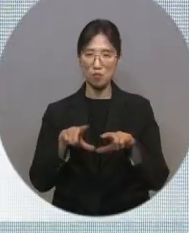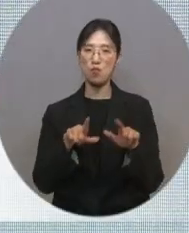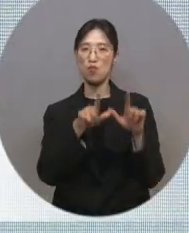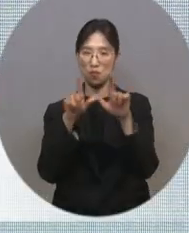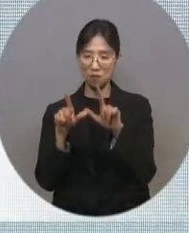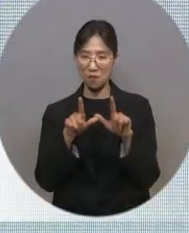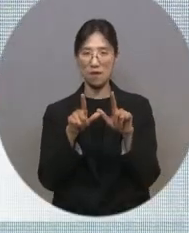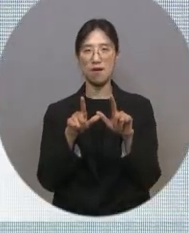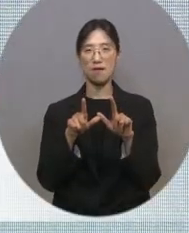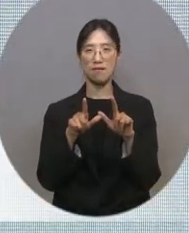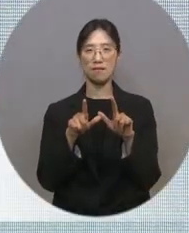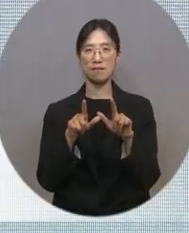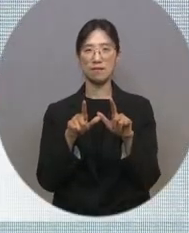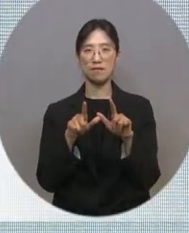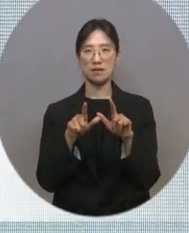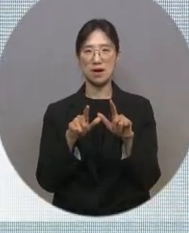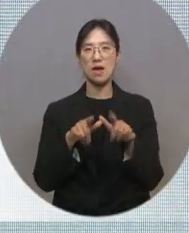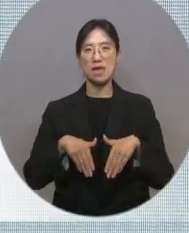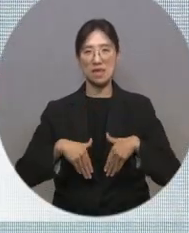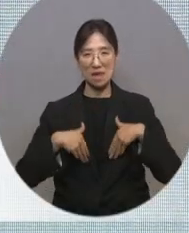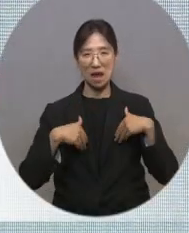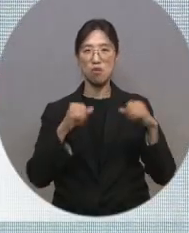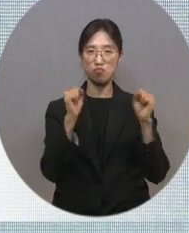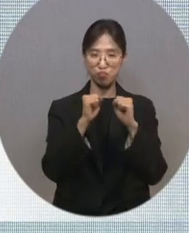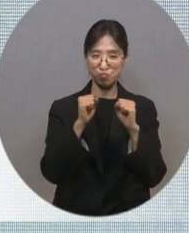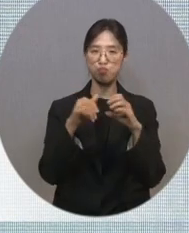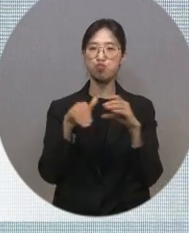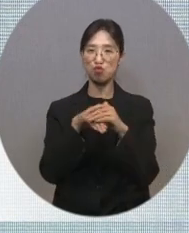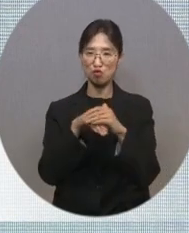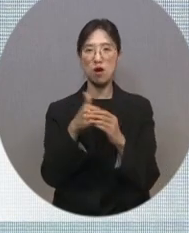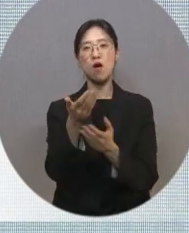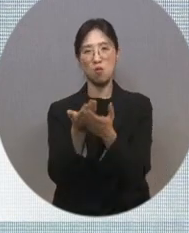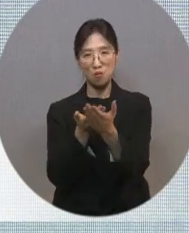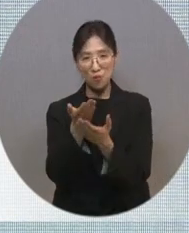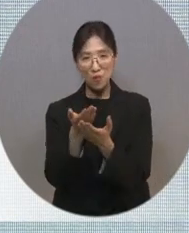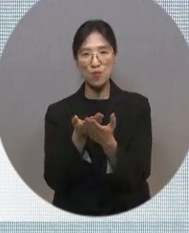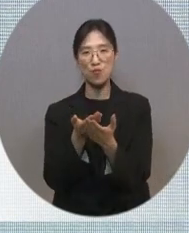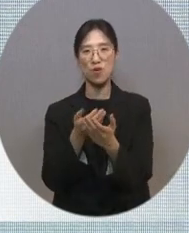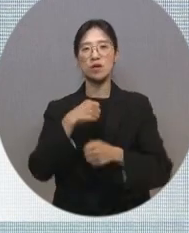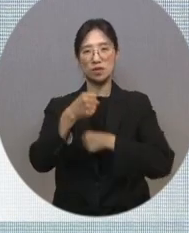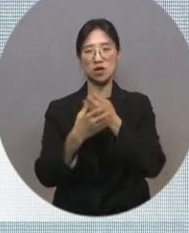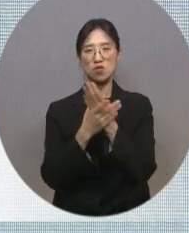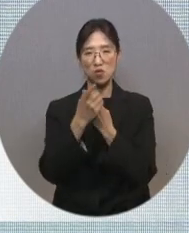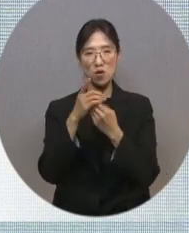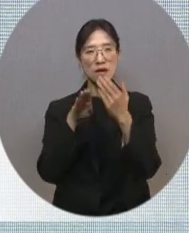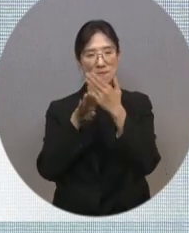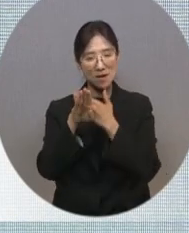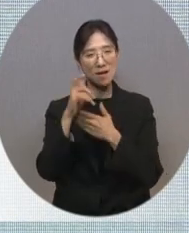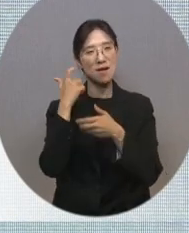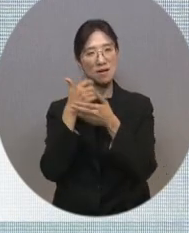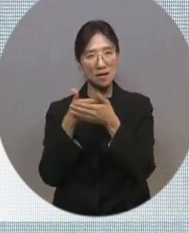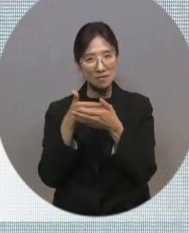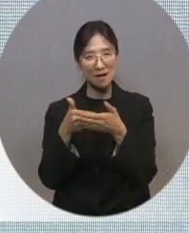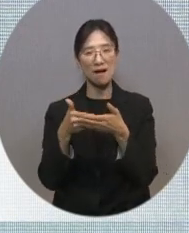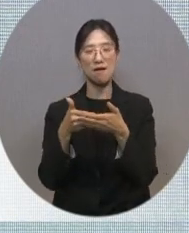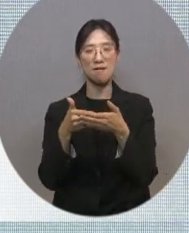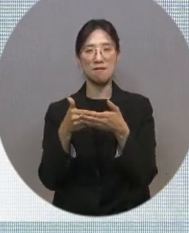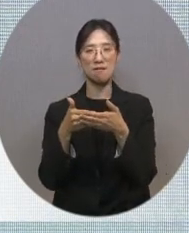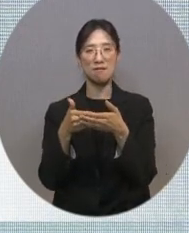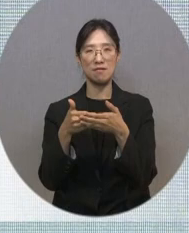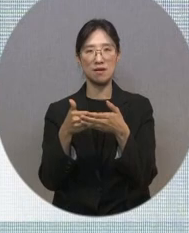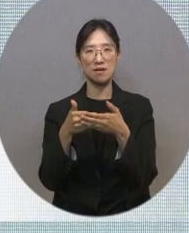일상에서 남과 북의 문화를 공유하고 자유 통일의 미래를